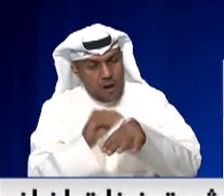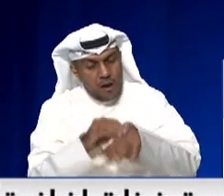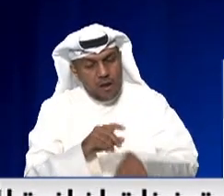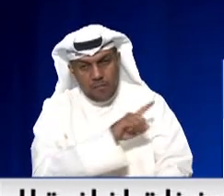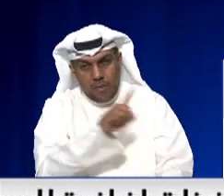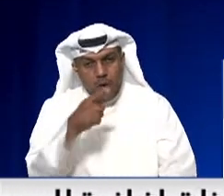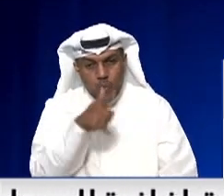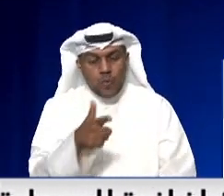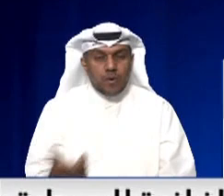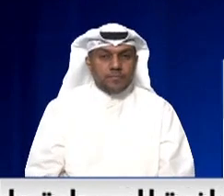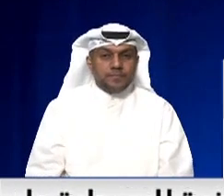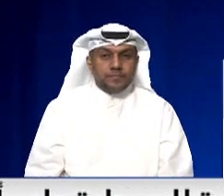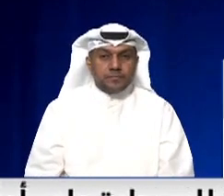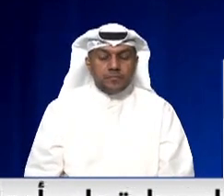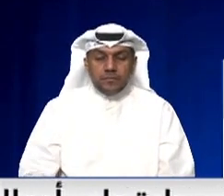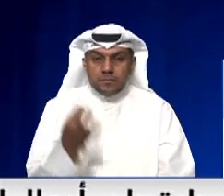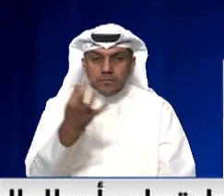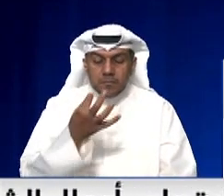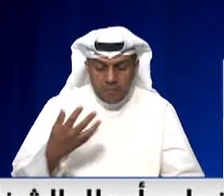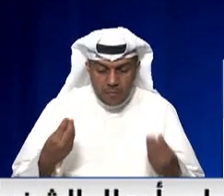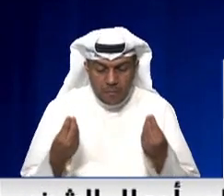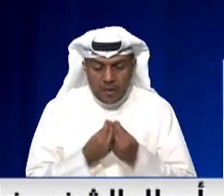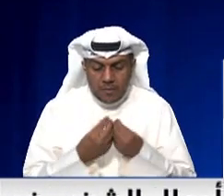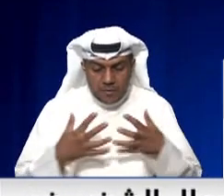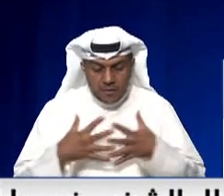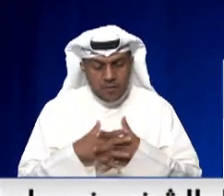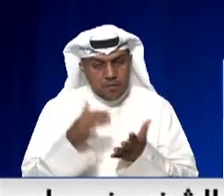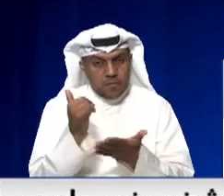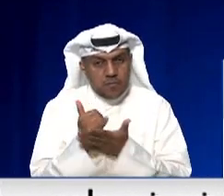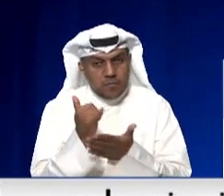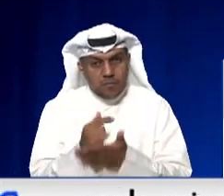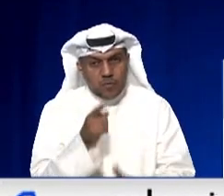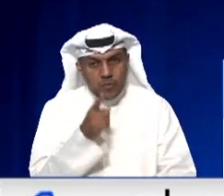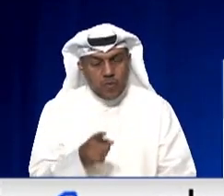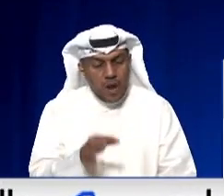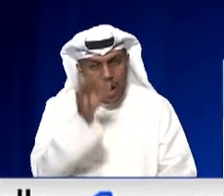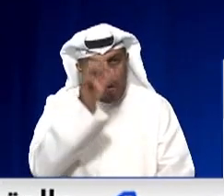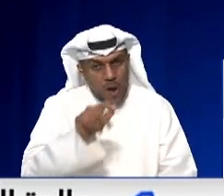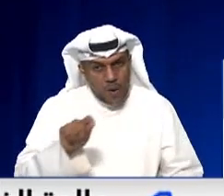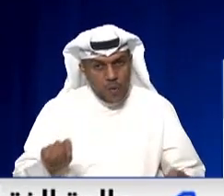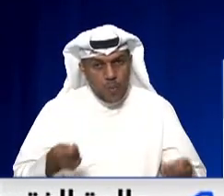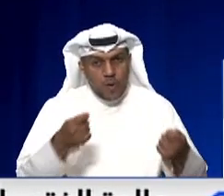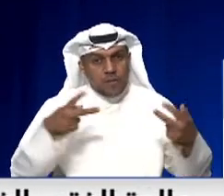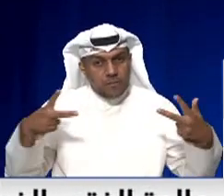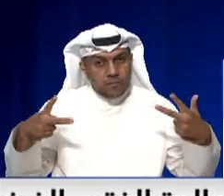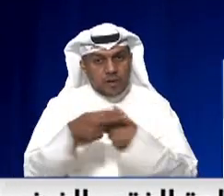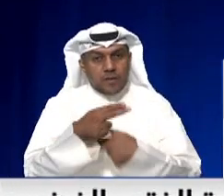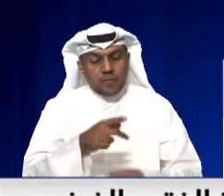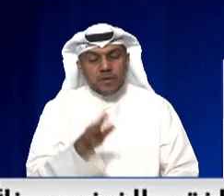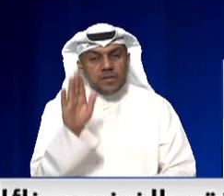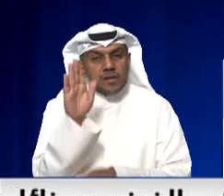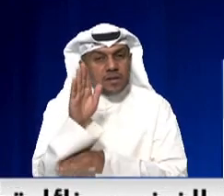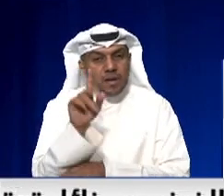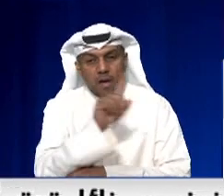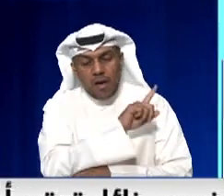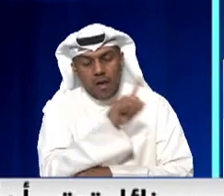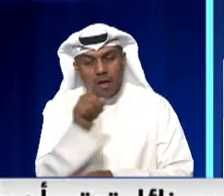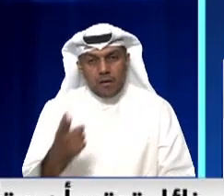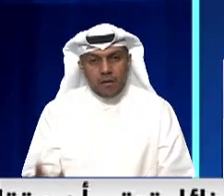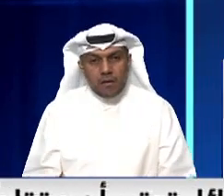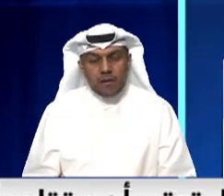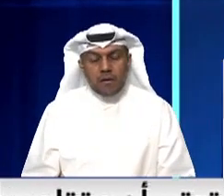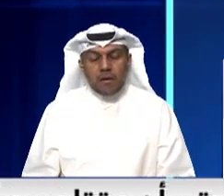مطالبتها للحكومه السويديه بضروره تحمل مسؤوليه وقف منح هذه التصاريح والتحرك الفوري